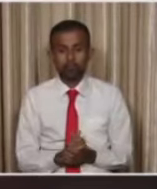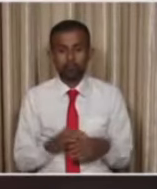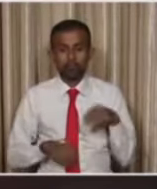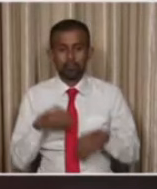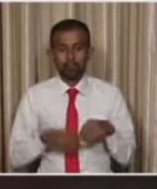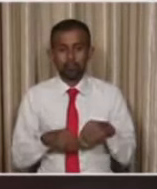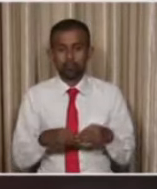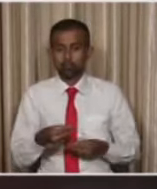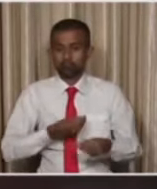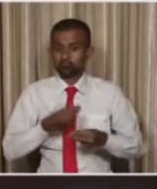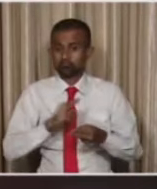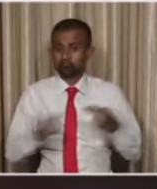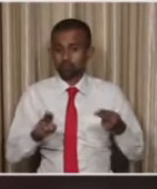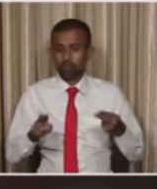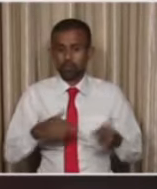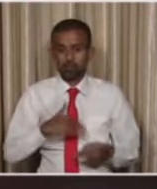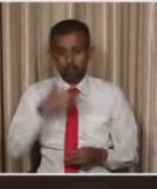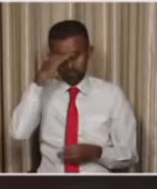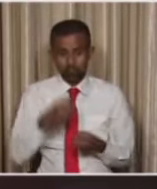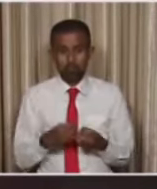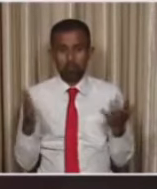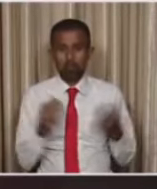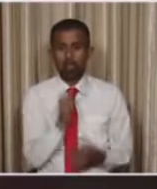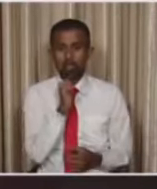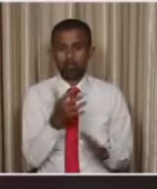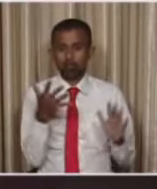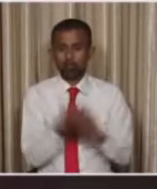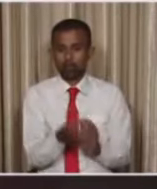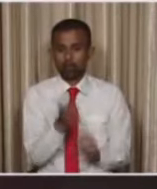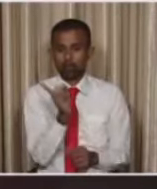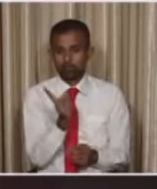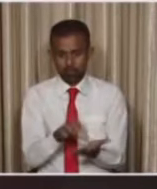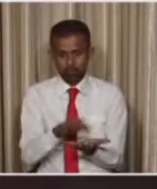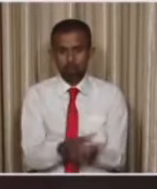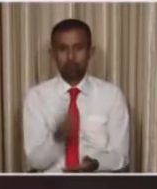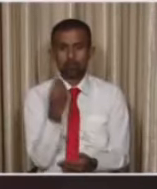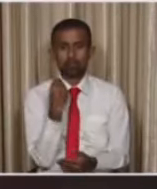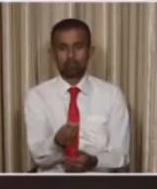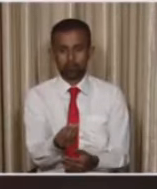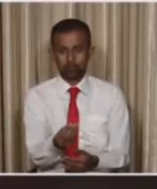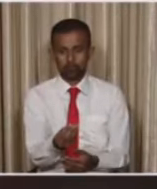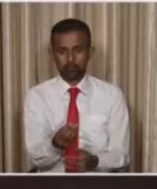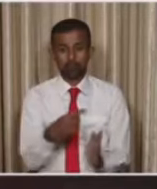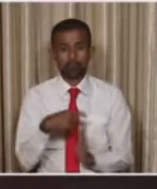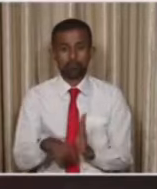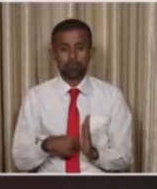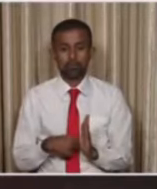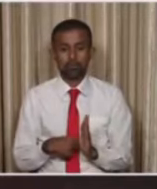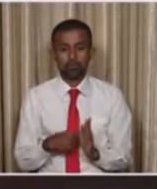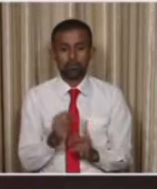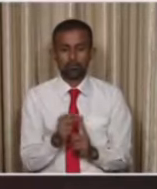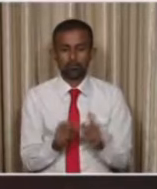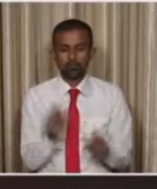දේශපාලන ඩීල් දාන්නයන් එපා අපි පාස්කු පහරේ රැබෑ වැරදිකරුවන්ට අපි දනුවම අනිවාරණ දෙනවා. එනිසා මේ රටේ පොඩි